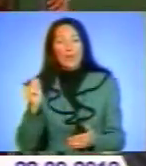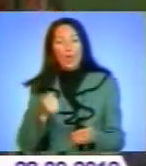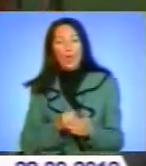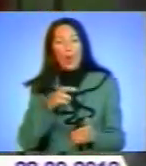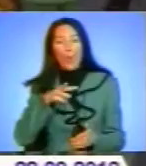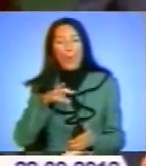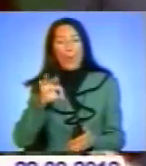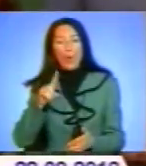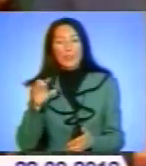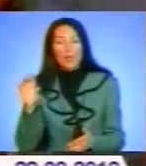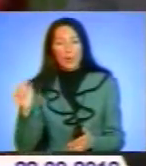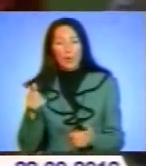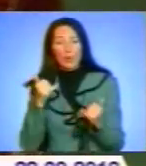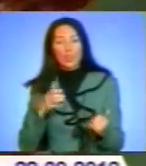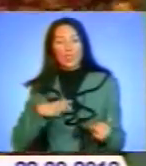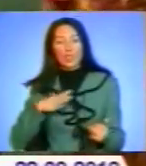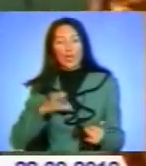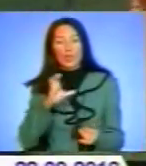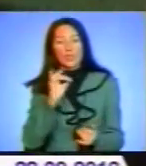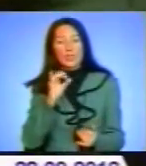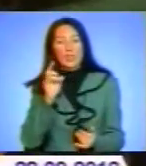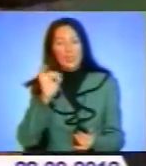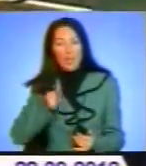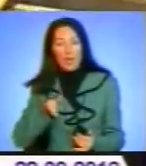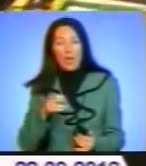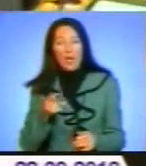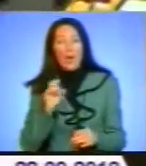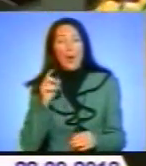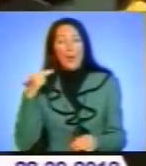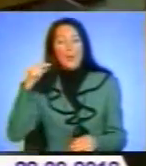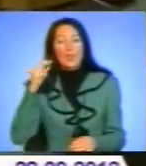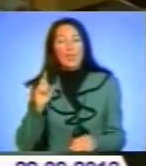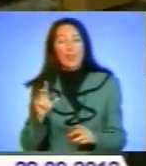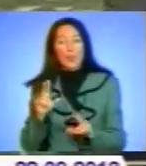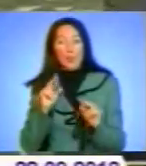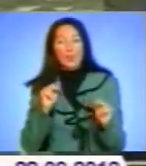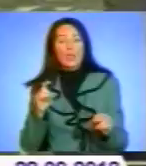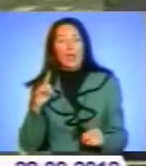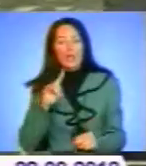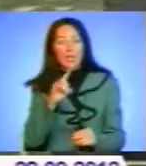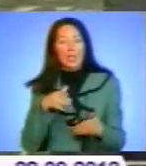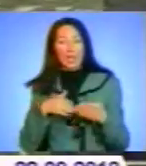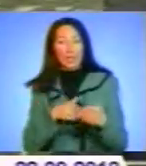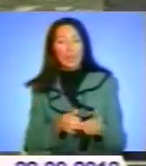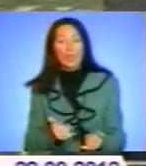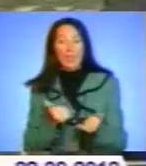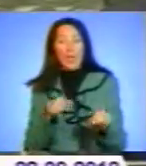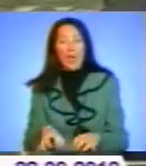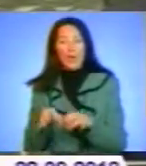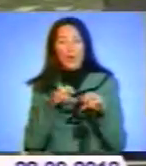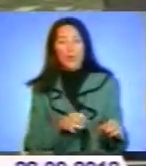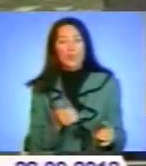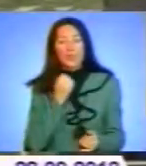Мозамбіку. Нині ж їх чекають у Сирії. Президент пообіцяв їм літаки та кораблі для евакуації. Завдяки гуманітарній